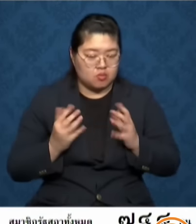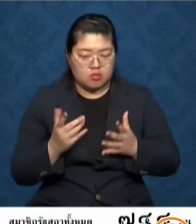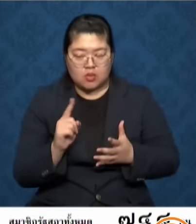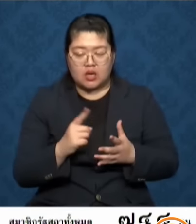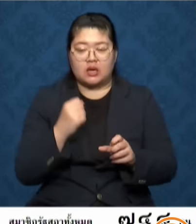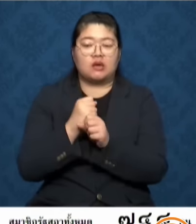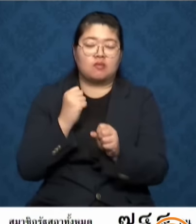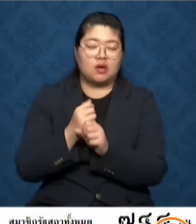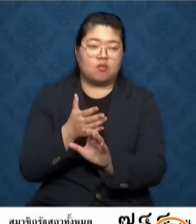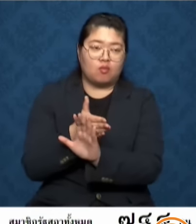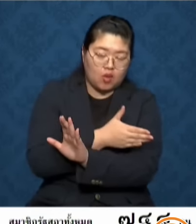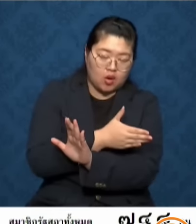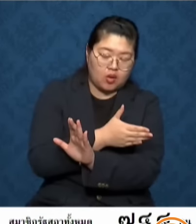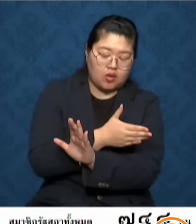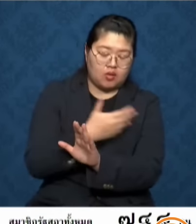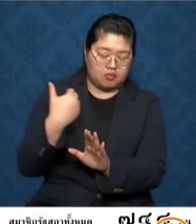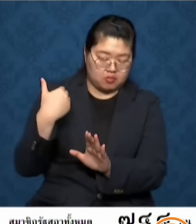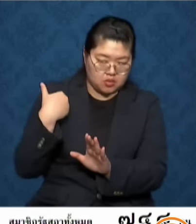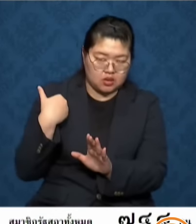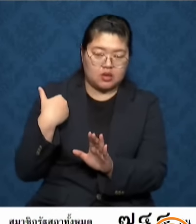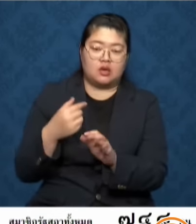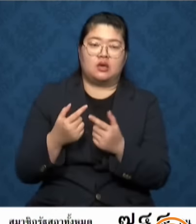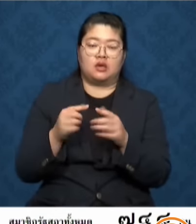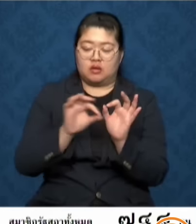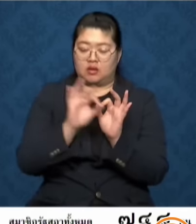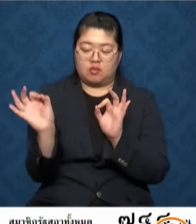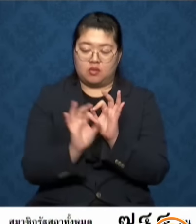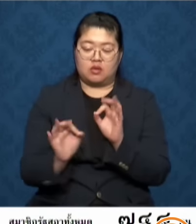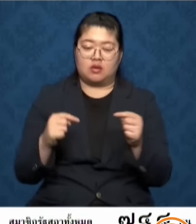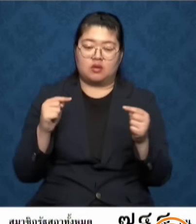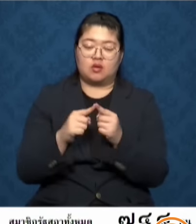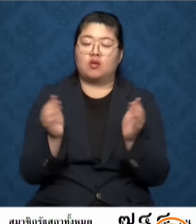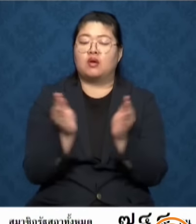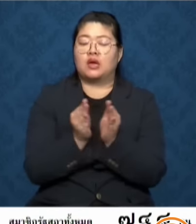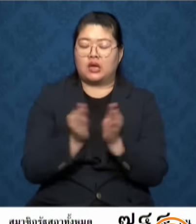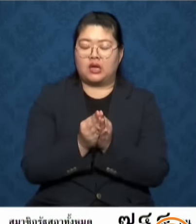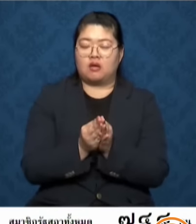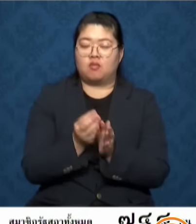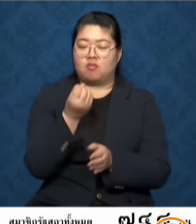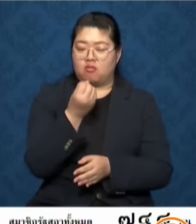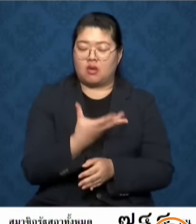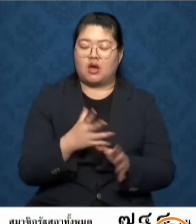บทปัญาก็นำึง